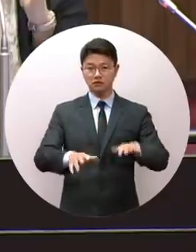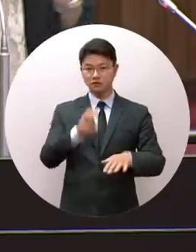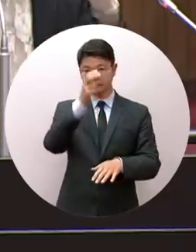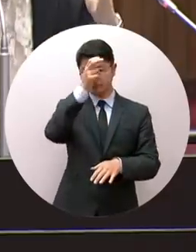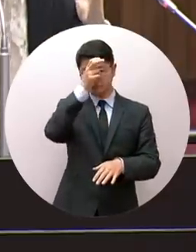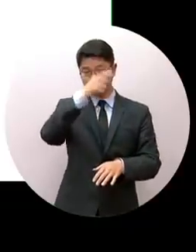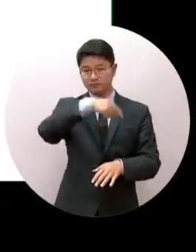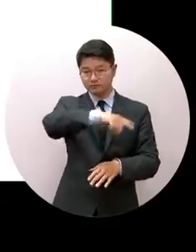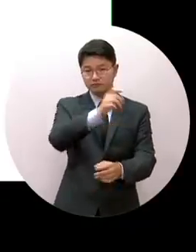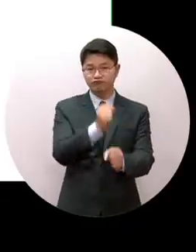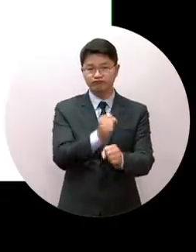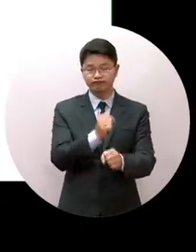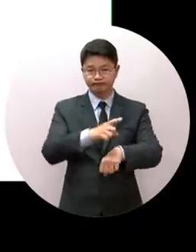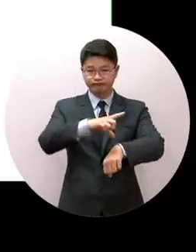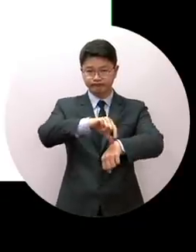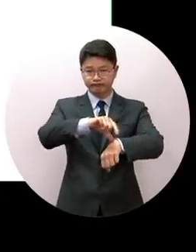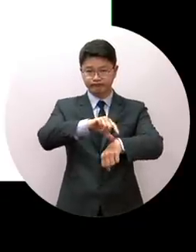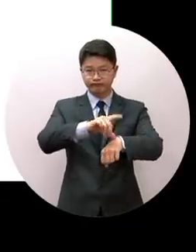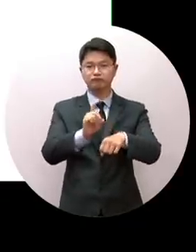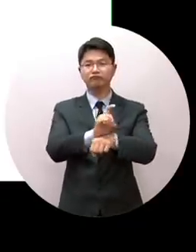一般上班的时间是